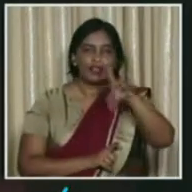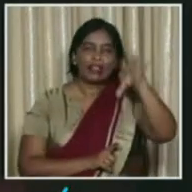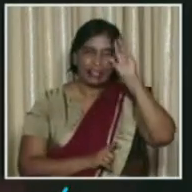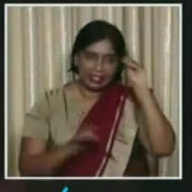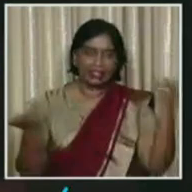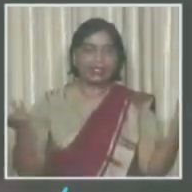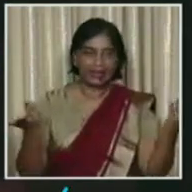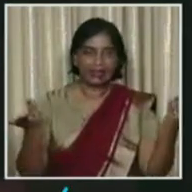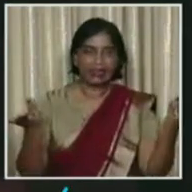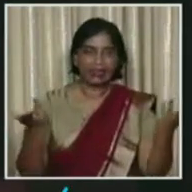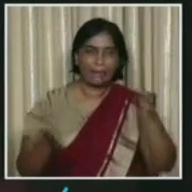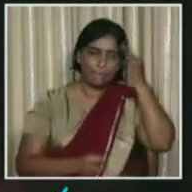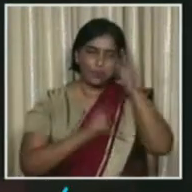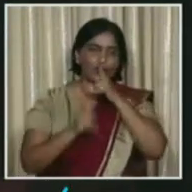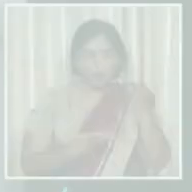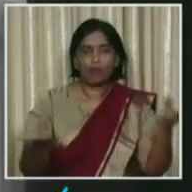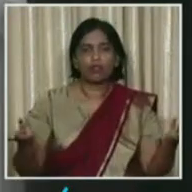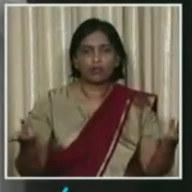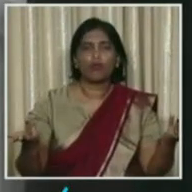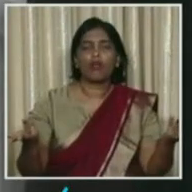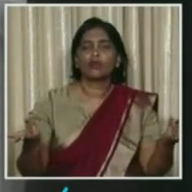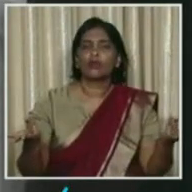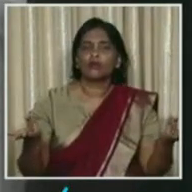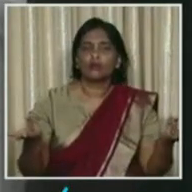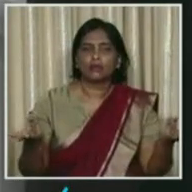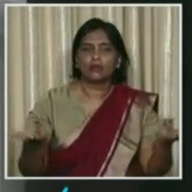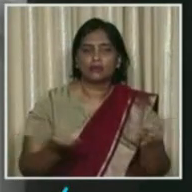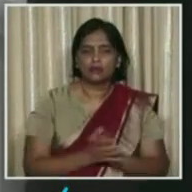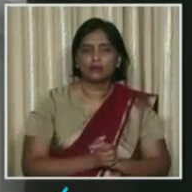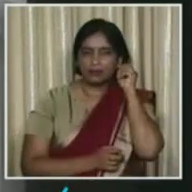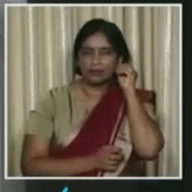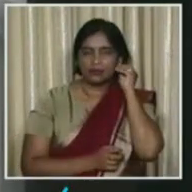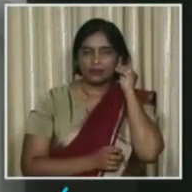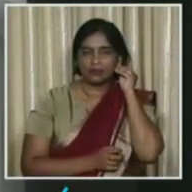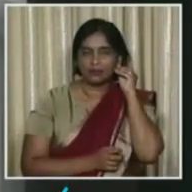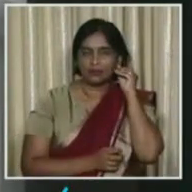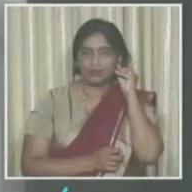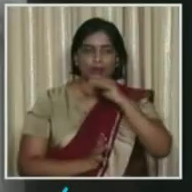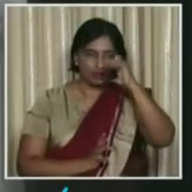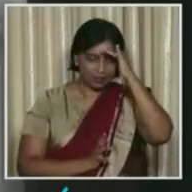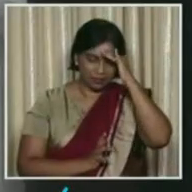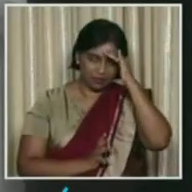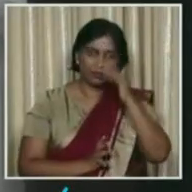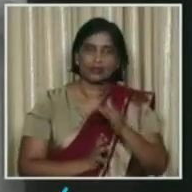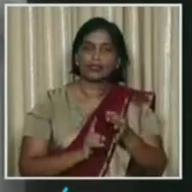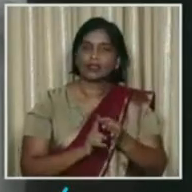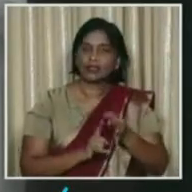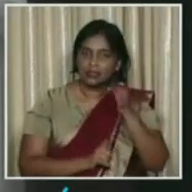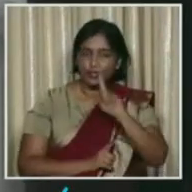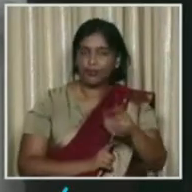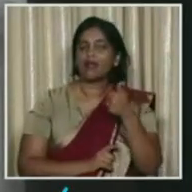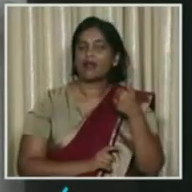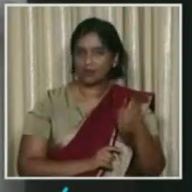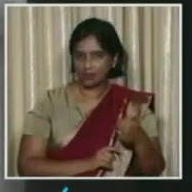මොන පිස්සු කතා දන්න කෙහෙම්මල. මොකද එක්ස්ටෙන්ඩඩ් ෆන්ඩ් ෆැසිලිටි කියන්නේ? මොලේ කලදක් නැහැ. ජනාධිපතිතුමා කිව්ව දේ